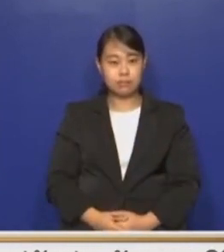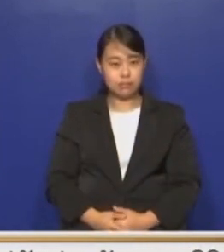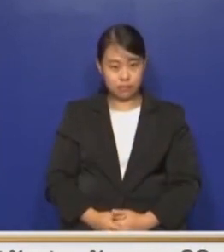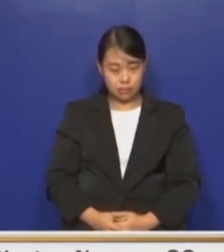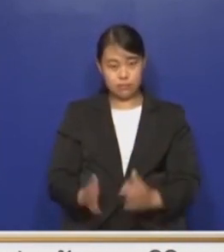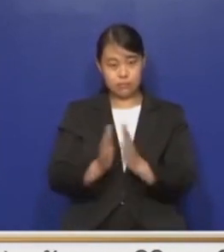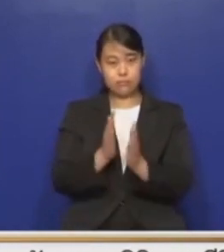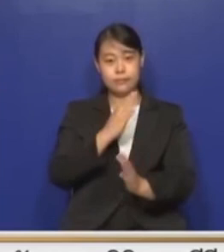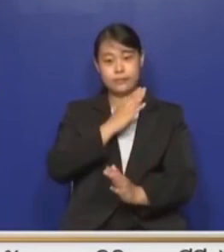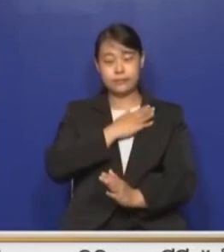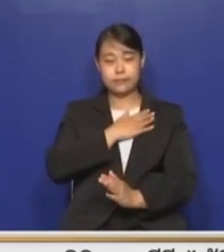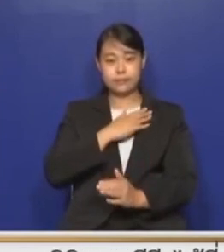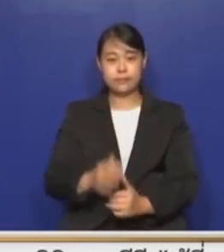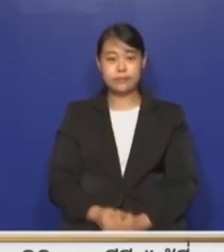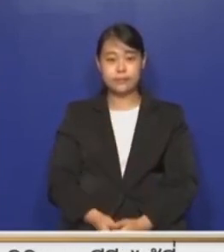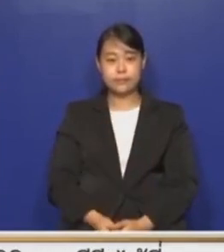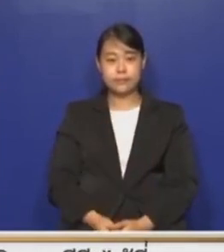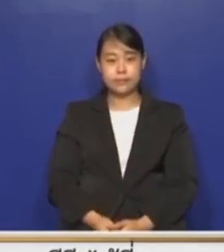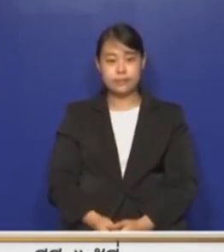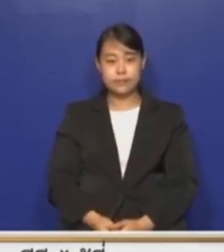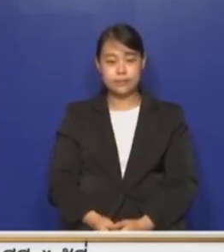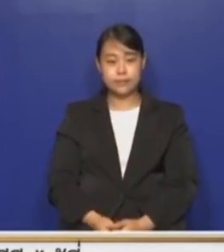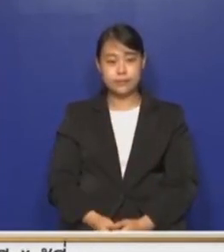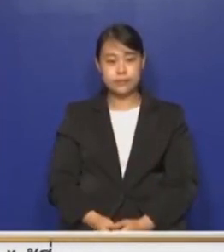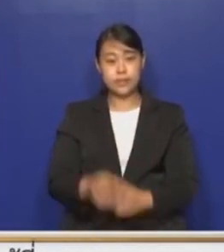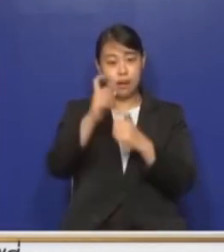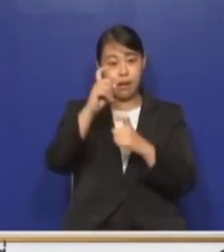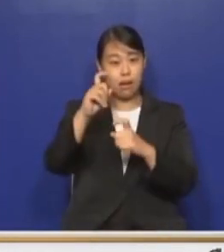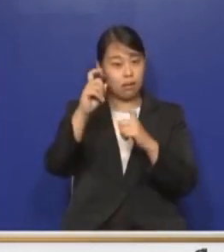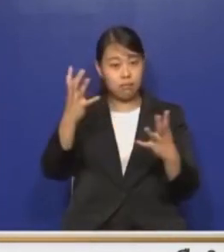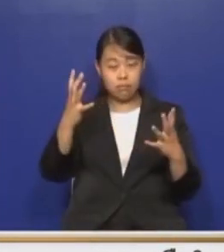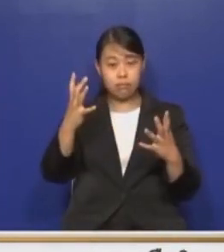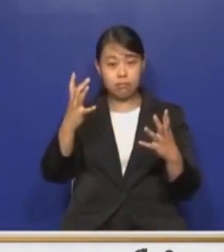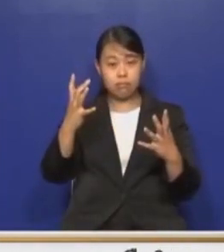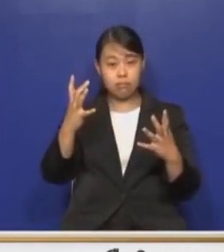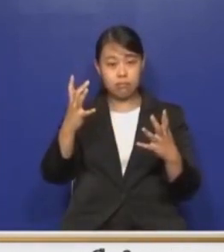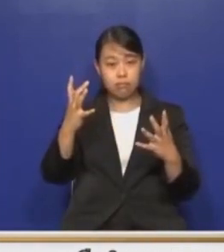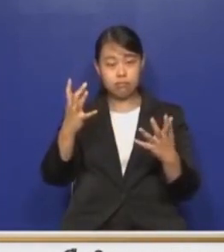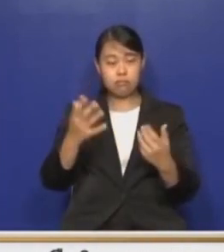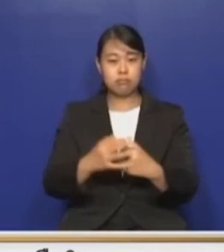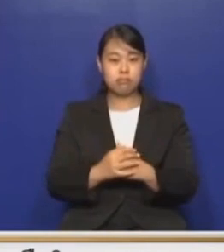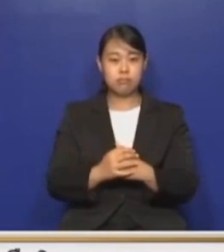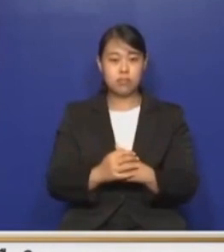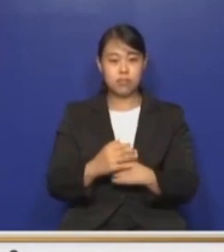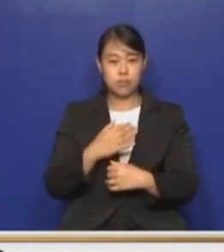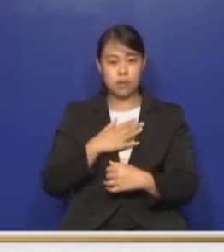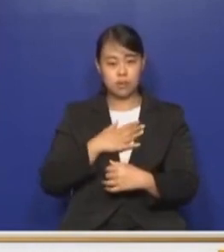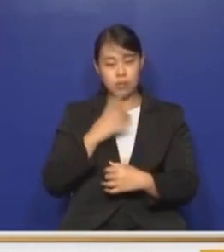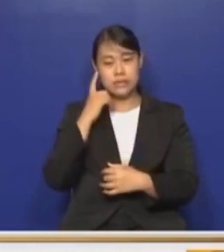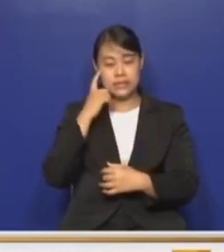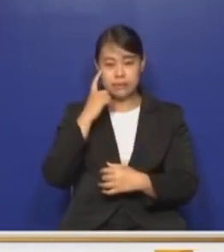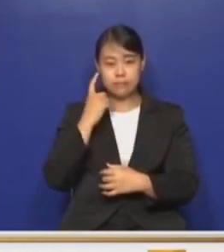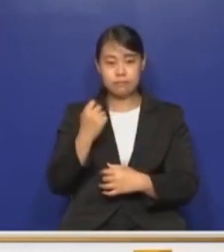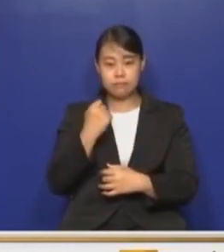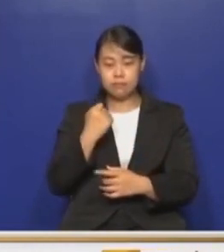พระนั้นนะครัที่จะปลอดภัยหรอไม่อย่ไรผมมคามเชื่อมนนะครับในชาวพุด